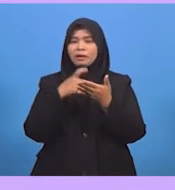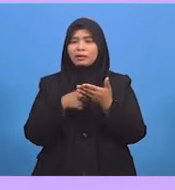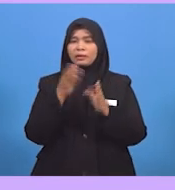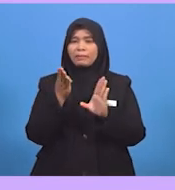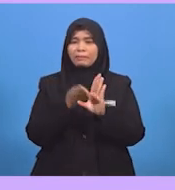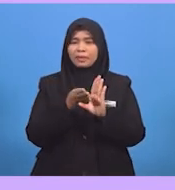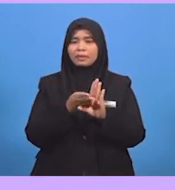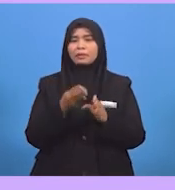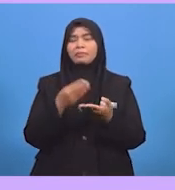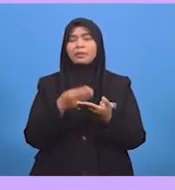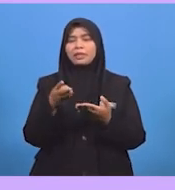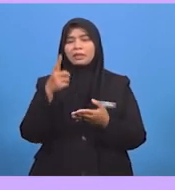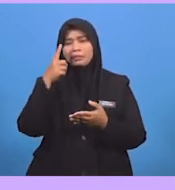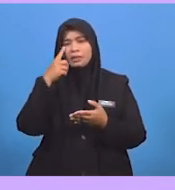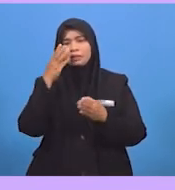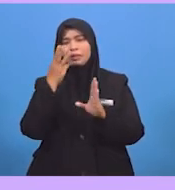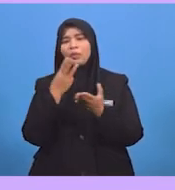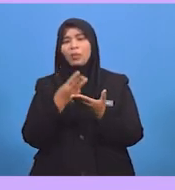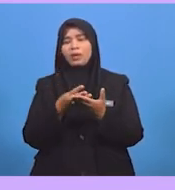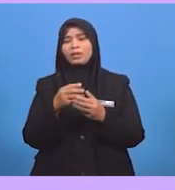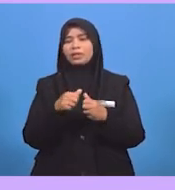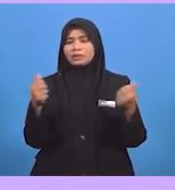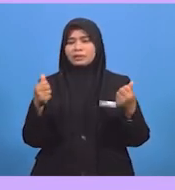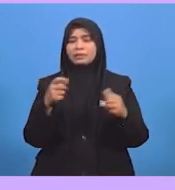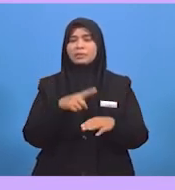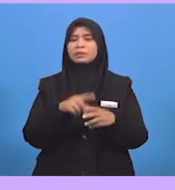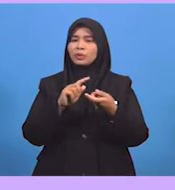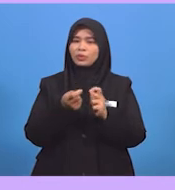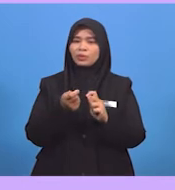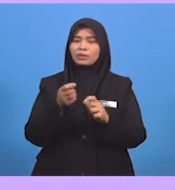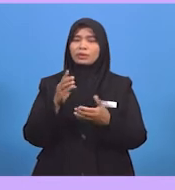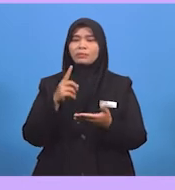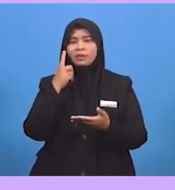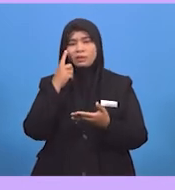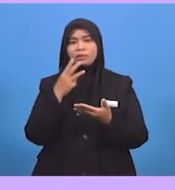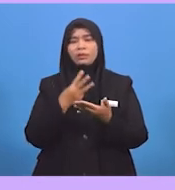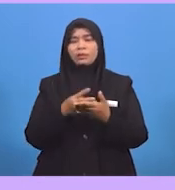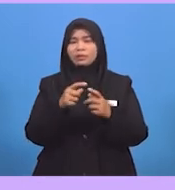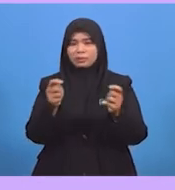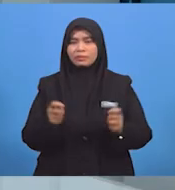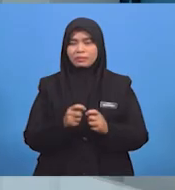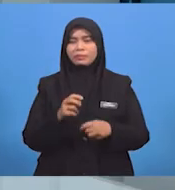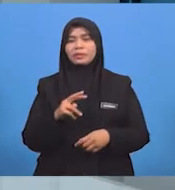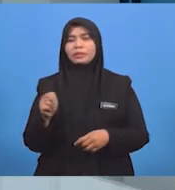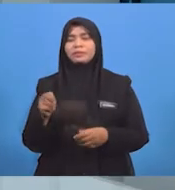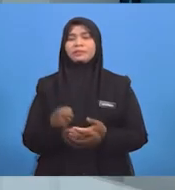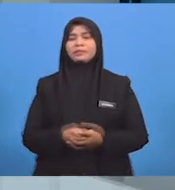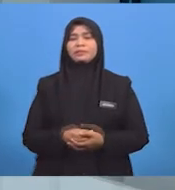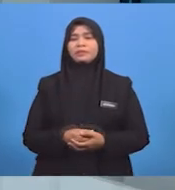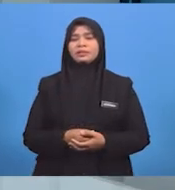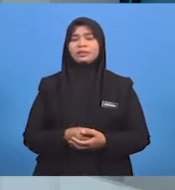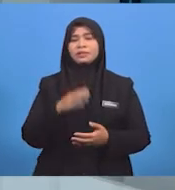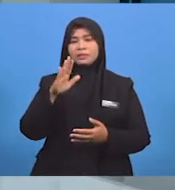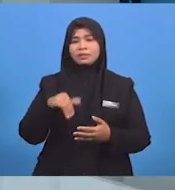trader membeli mata wang asing semasa menukar mata wang tempatan. Sebelum